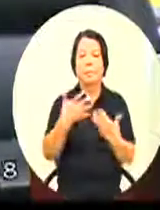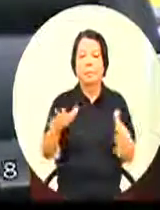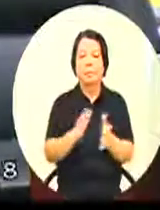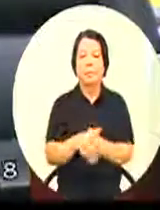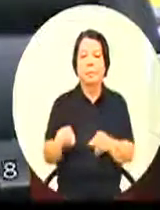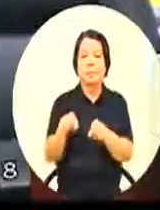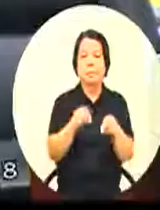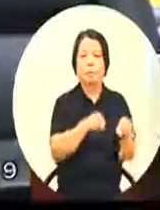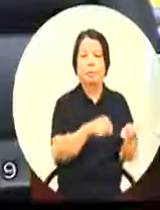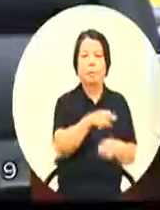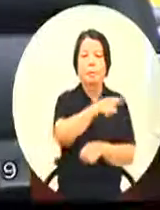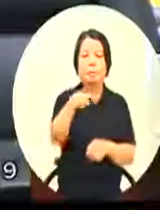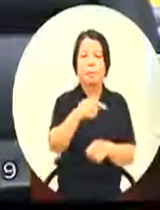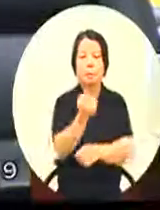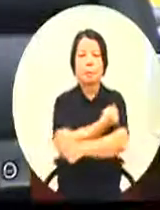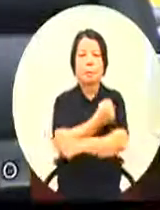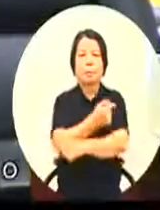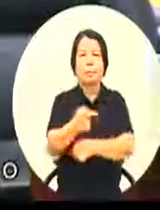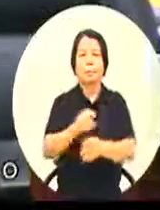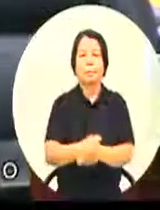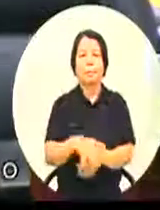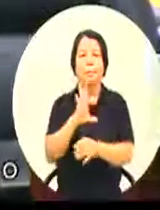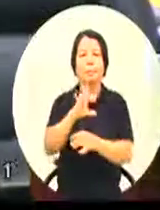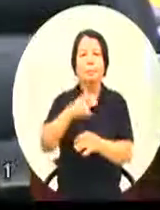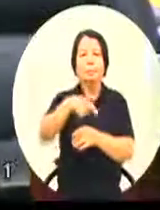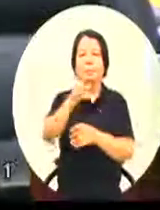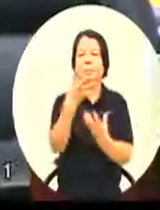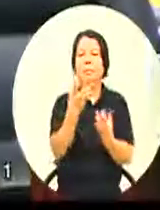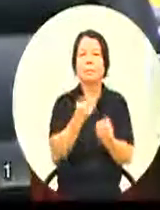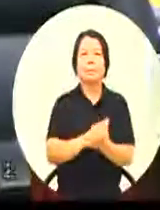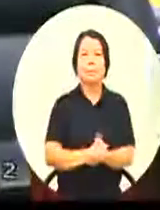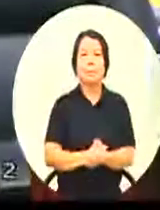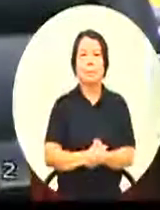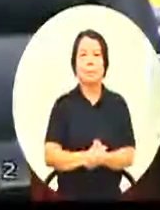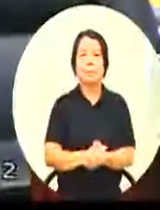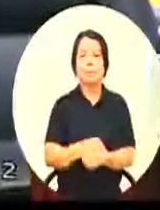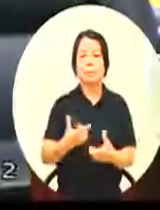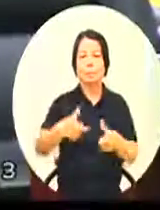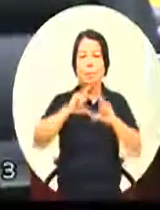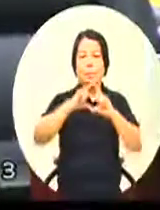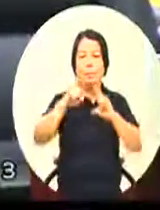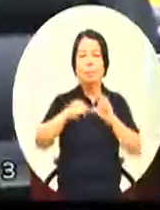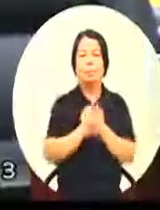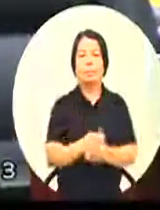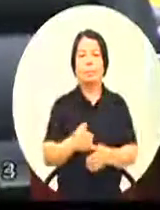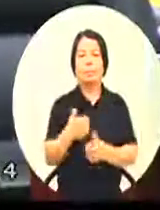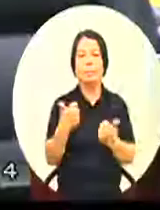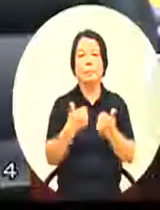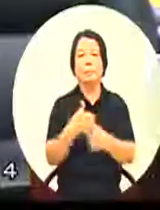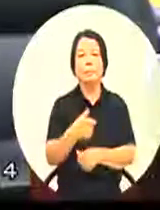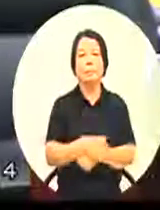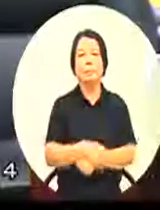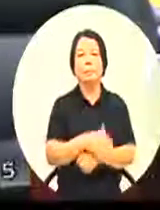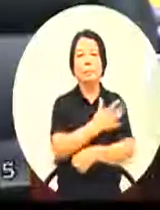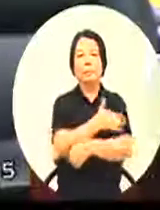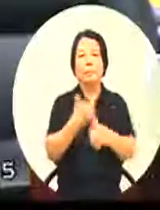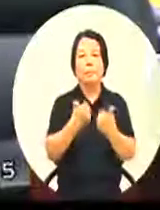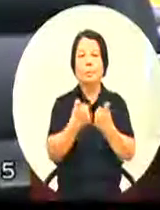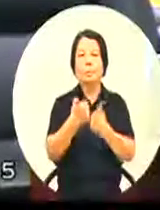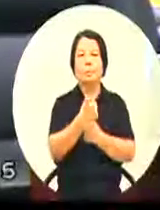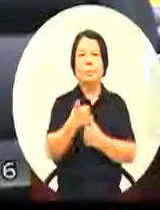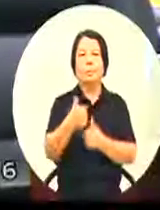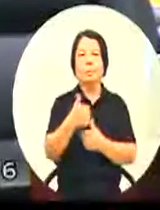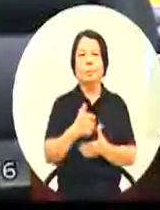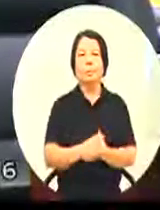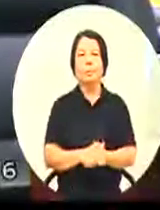了哈，大家也辛苦了哈，连上厕所都没有哈。我刚刚回复刚我们那个信宇哈，我们陈信